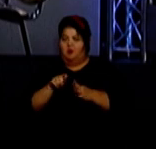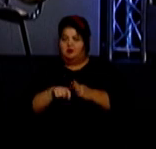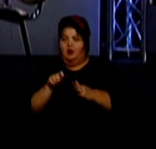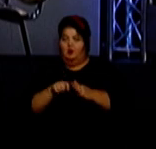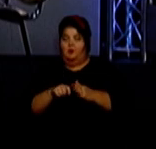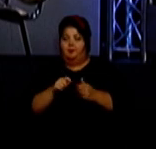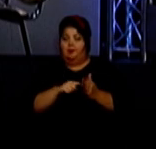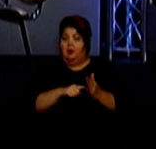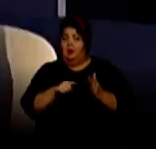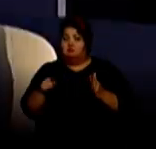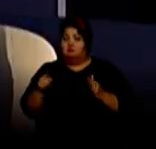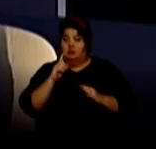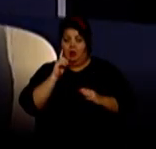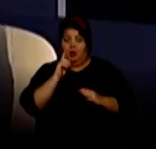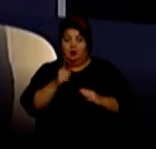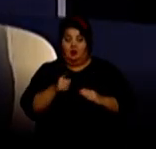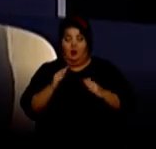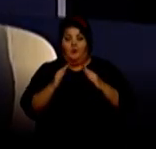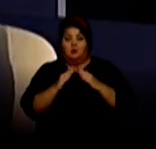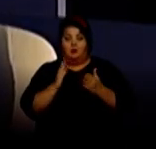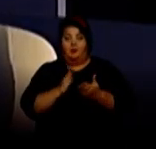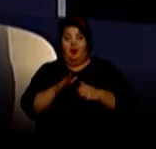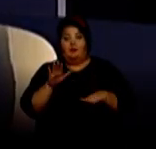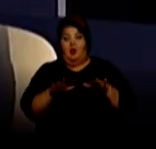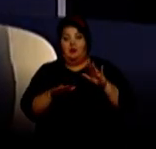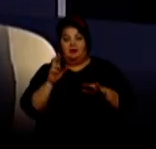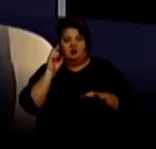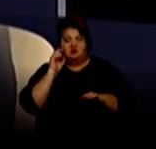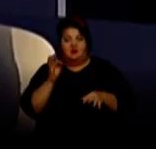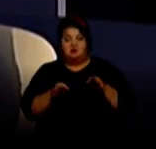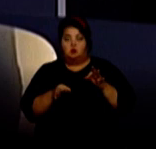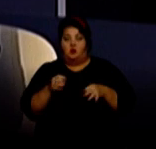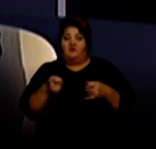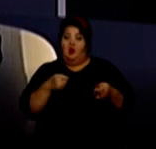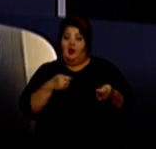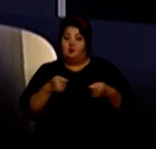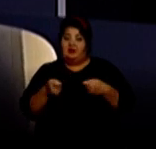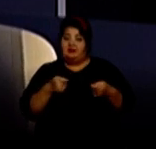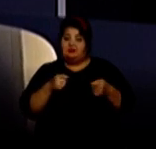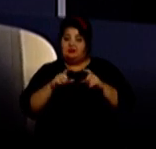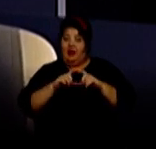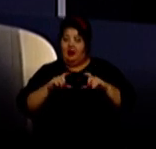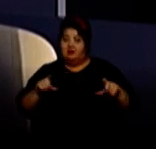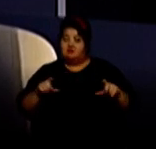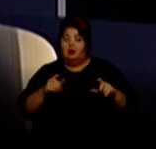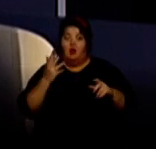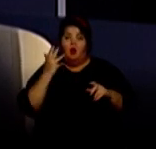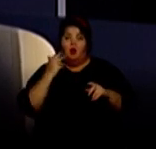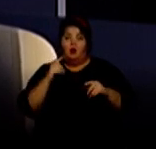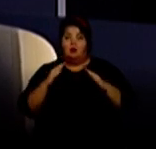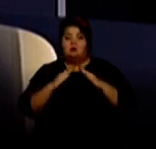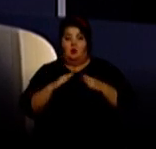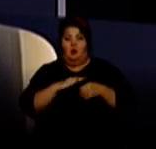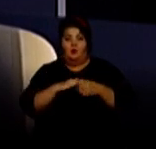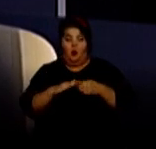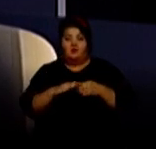Майже рік будівля колишнього кадетського корпусу перебуває на балансі Державної судової адміністрації. Коли споруду повністю відреставрують,